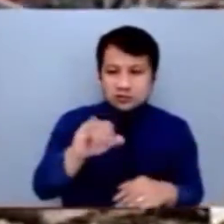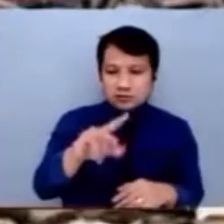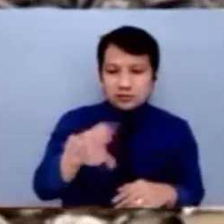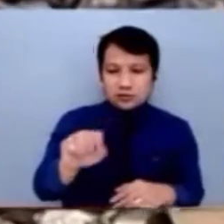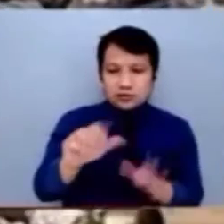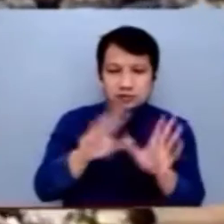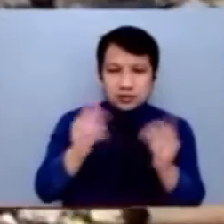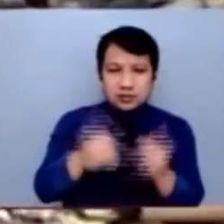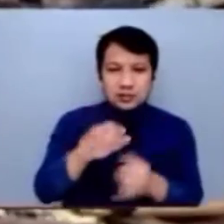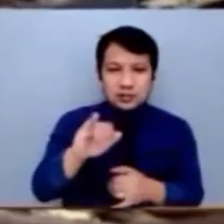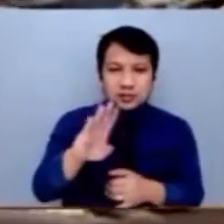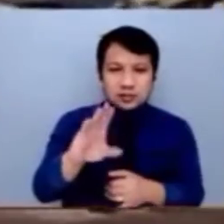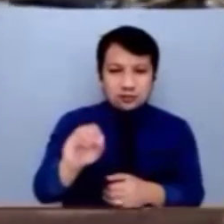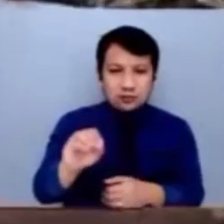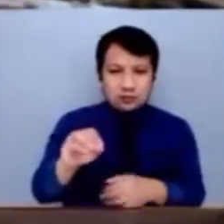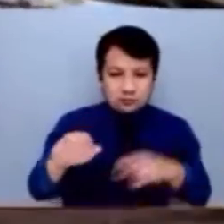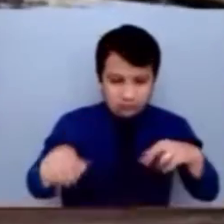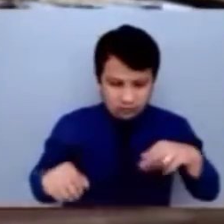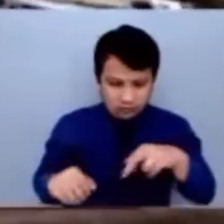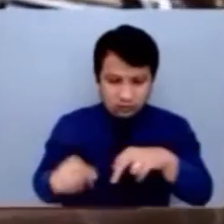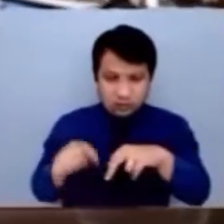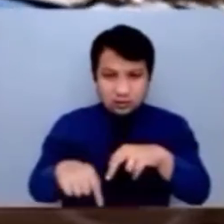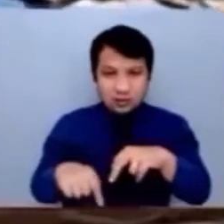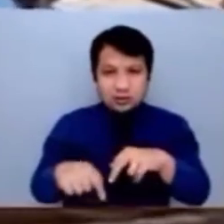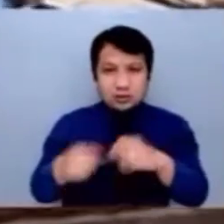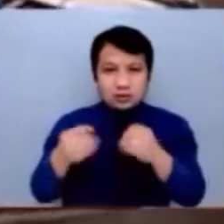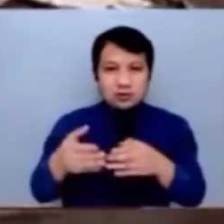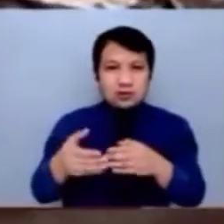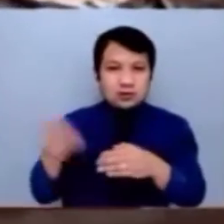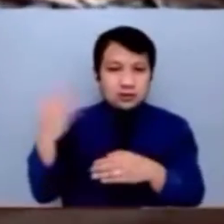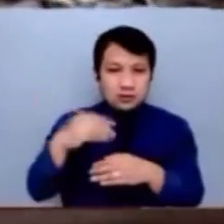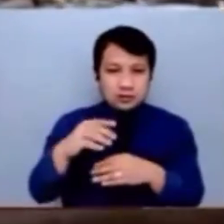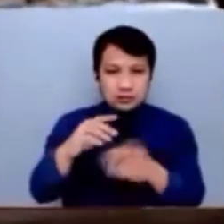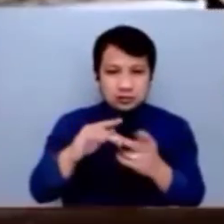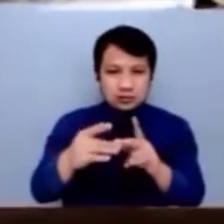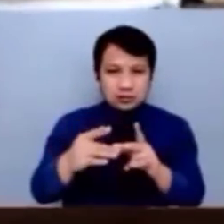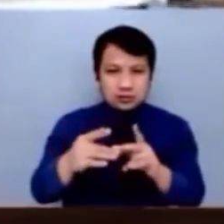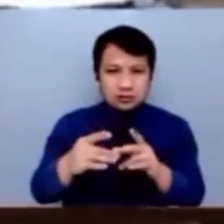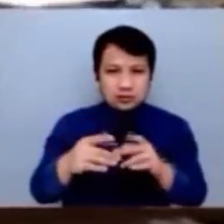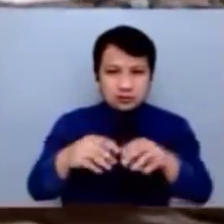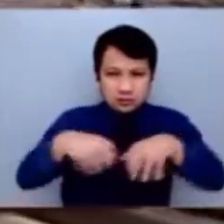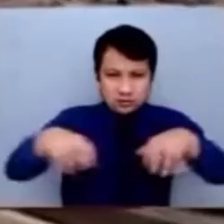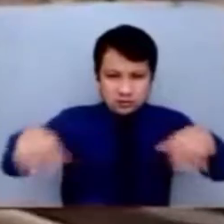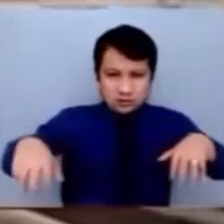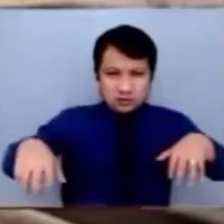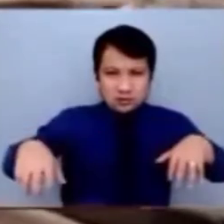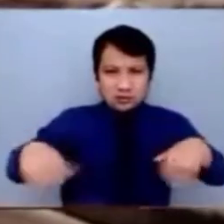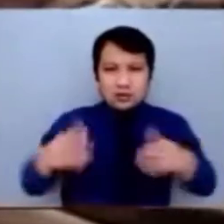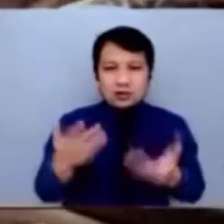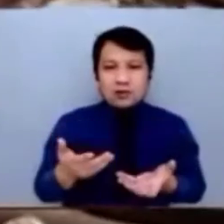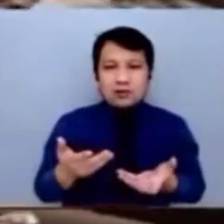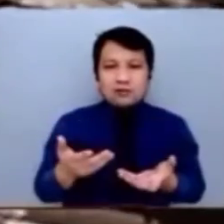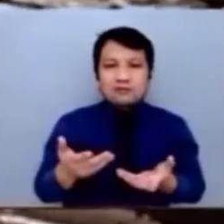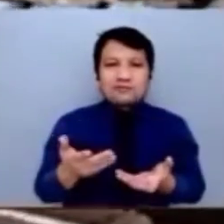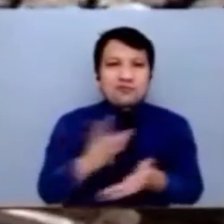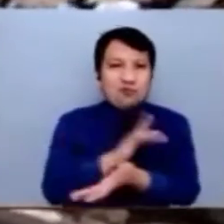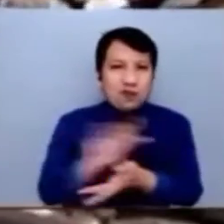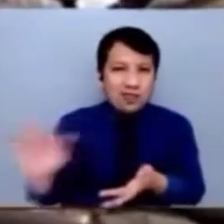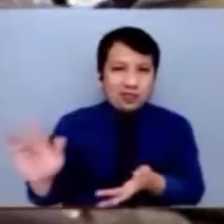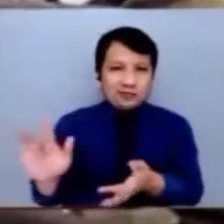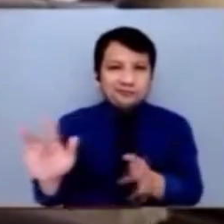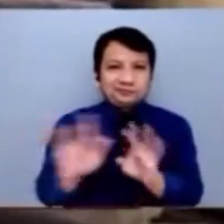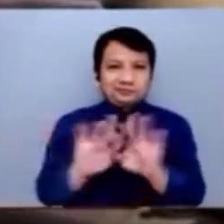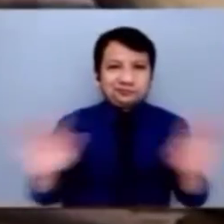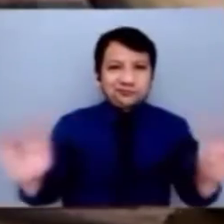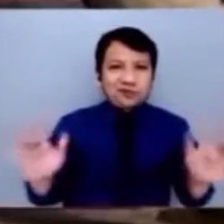Ibu. Ang nilalakaran ko ngayon, puno rito dati ng mga dikit-dikit na barong-barong. Pero sa ngayon, wala na halos natira matapos